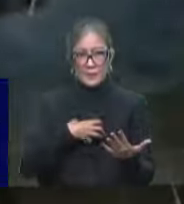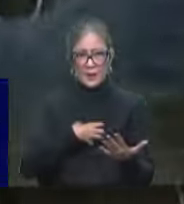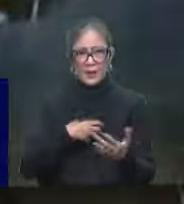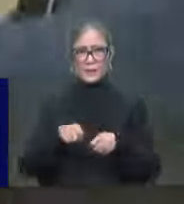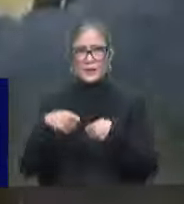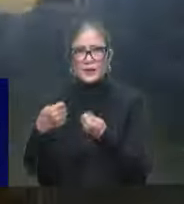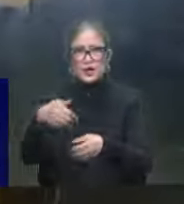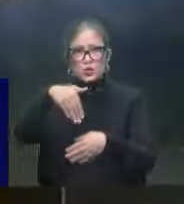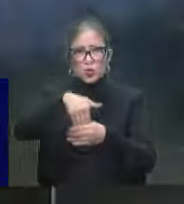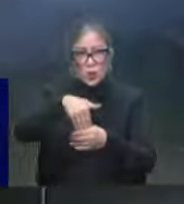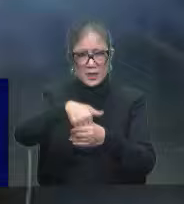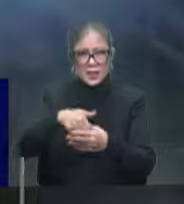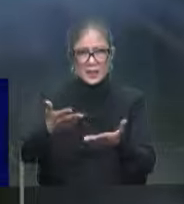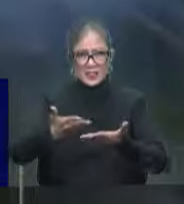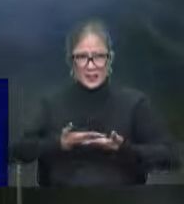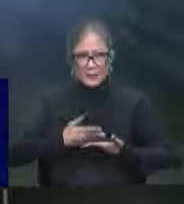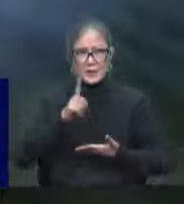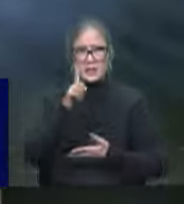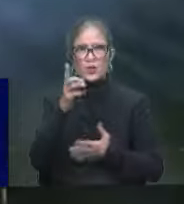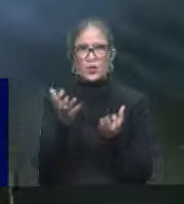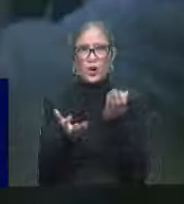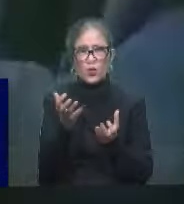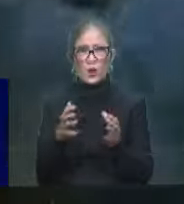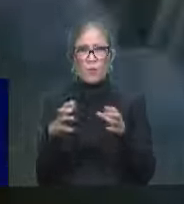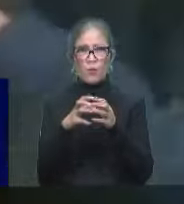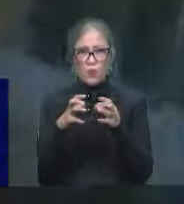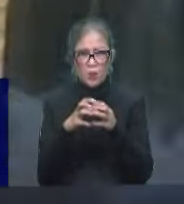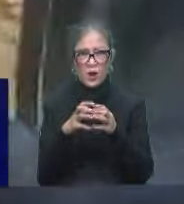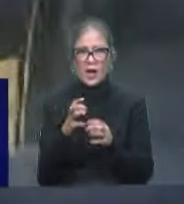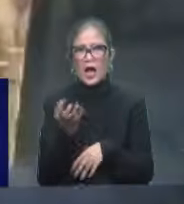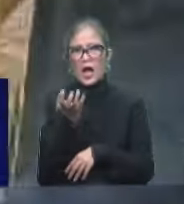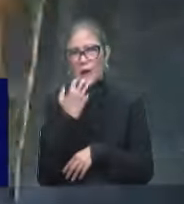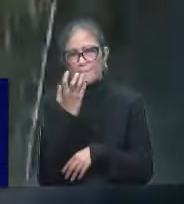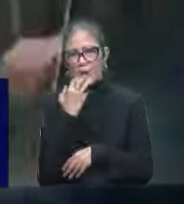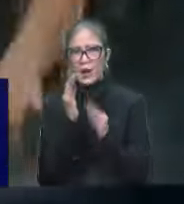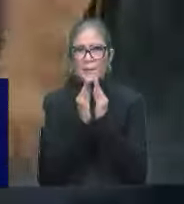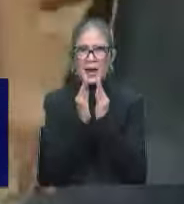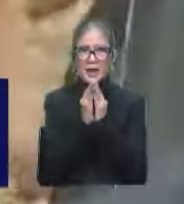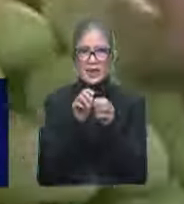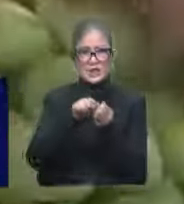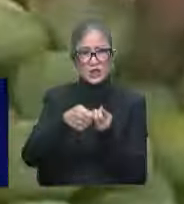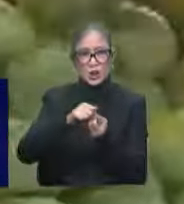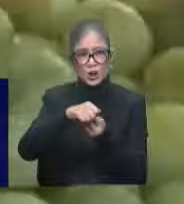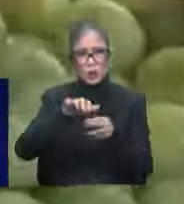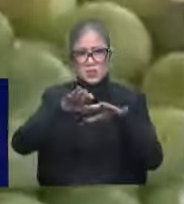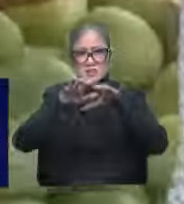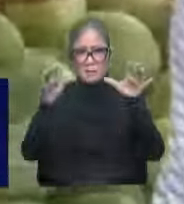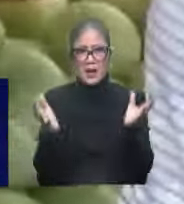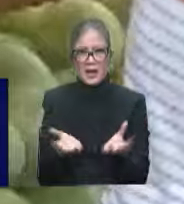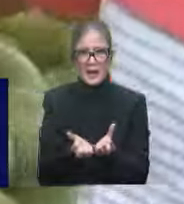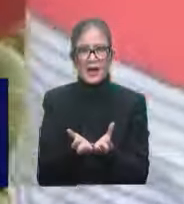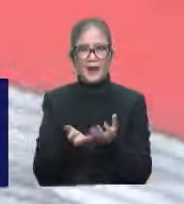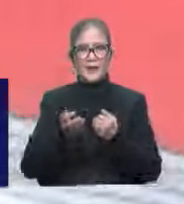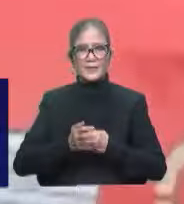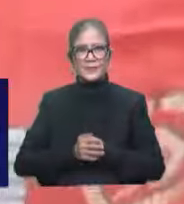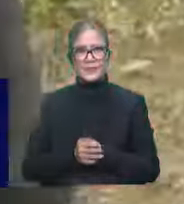warga memberikan hak suara menerima 1 kg buah dengan pilihan antara apel mangga jeruk hingga